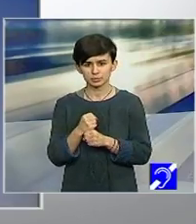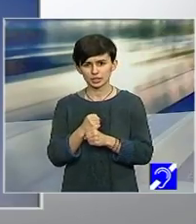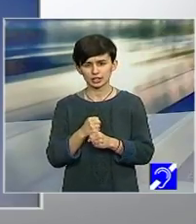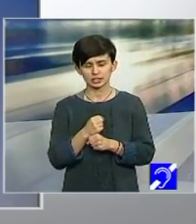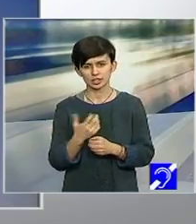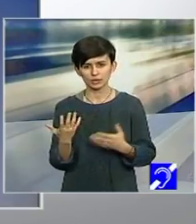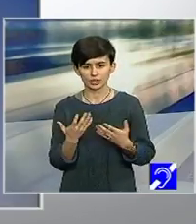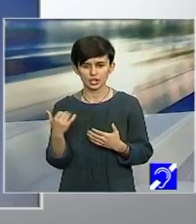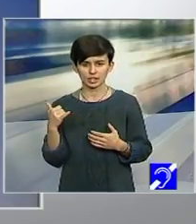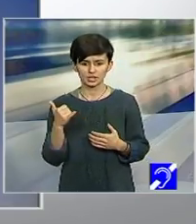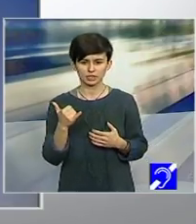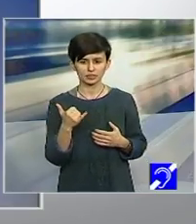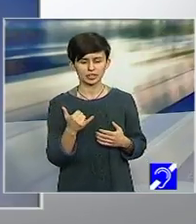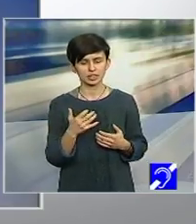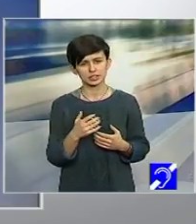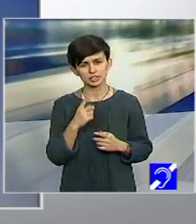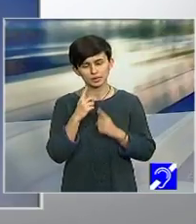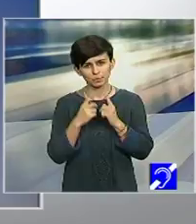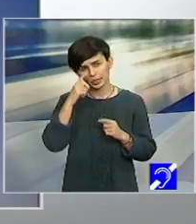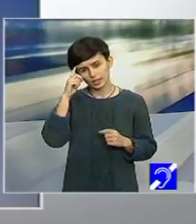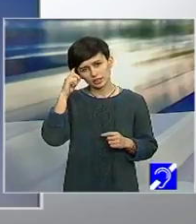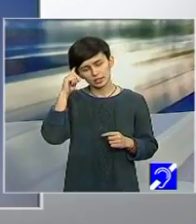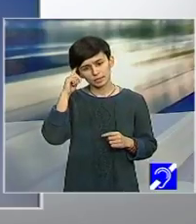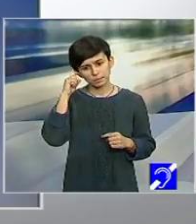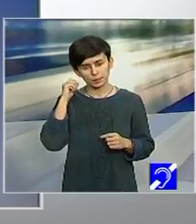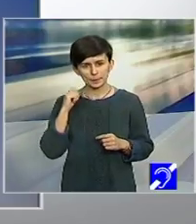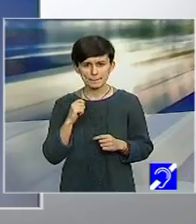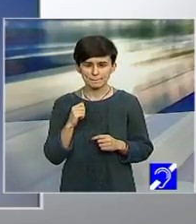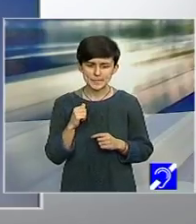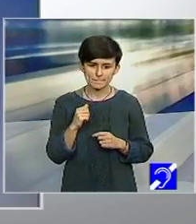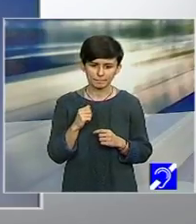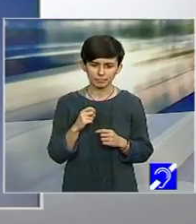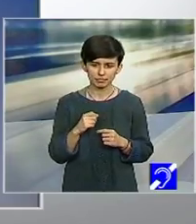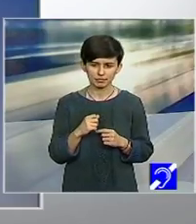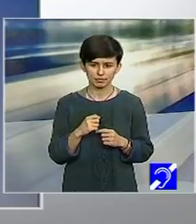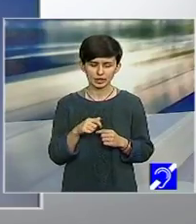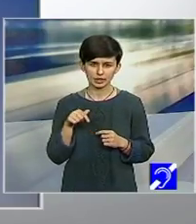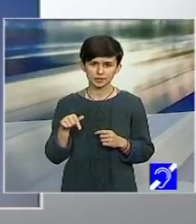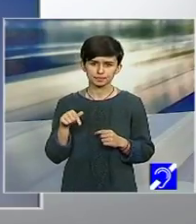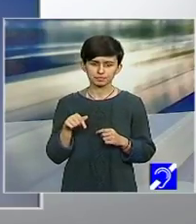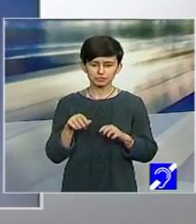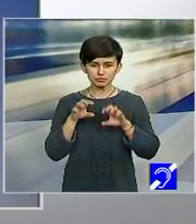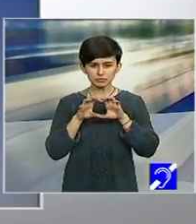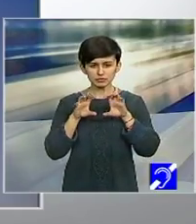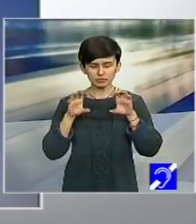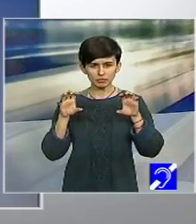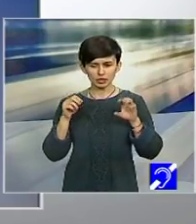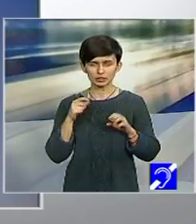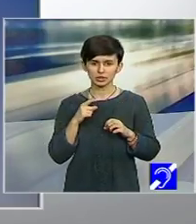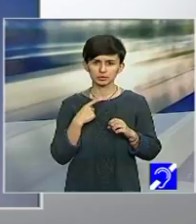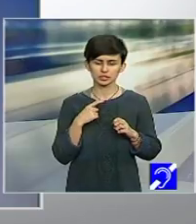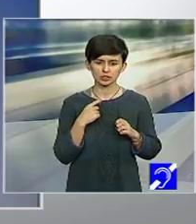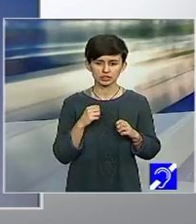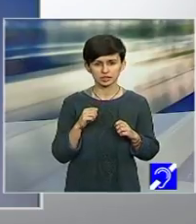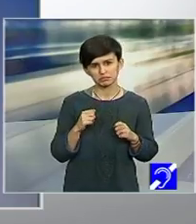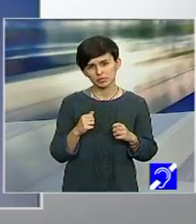veniți dumneavoastră, având în vedere, așa cum spuneam și am și povestit puțin, că acest muzeu din Washington este unul